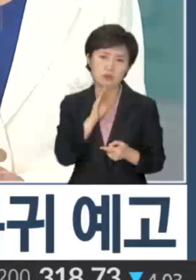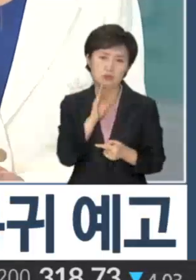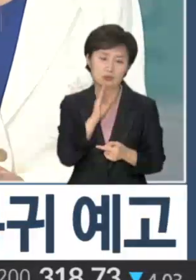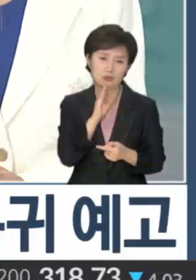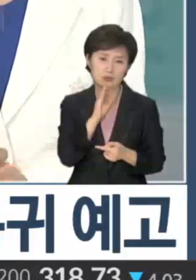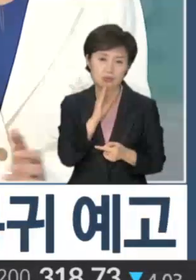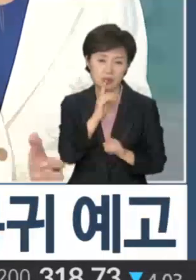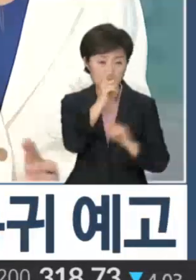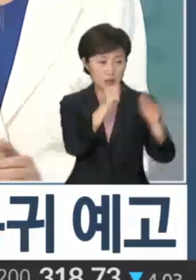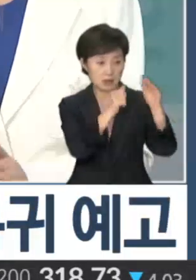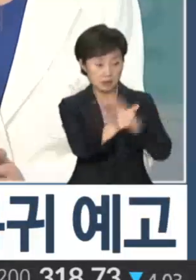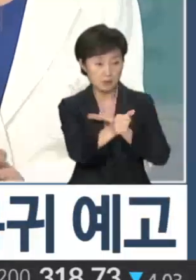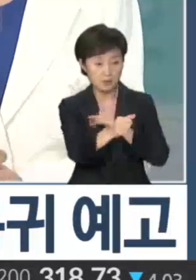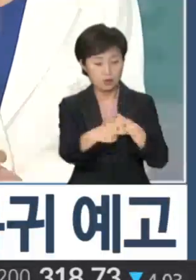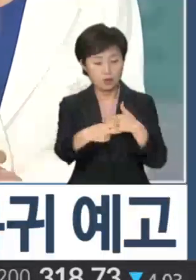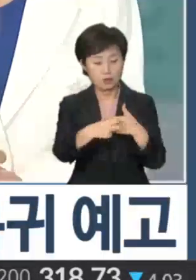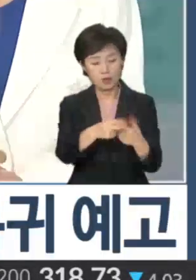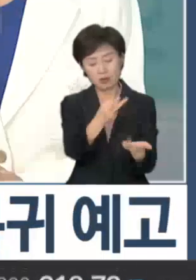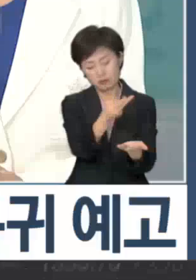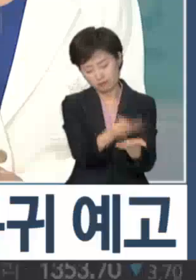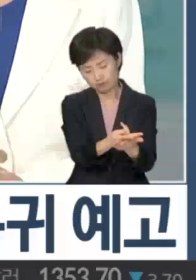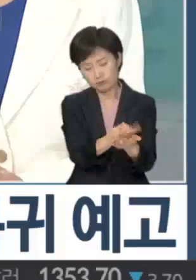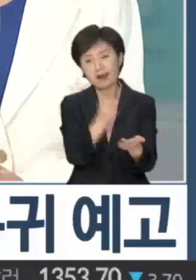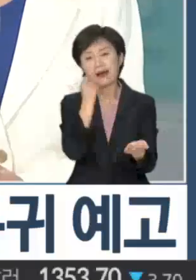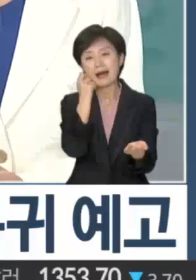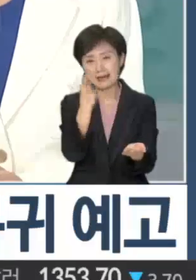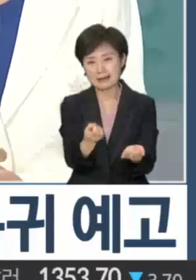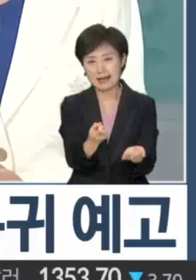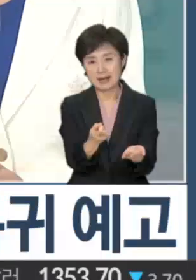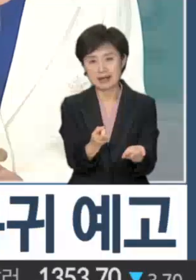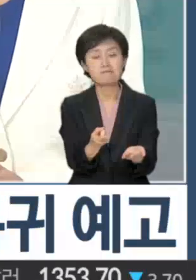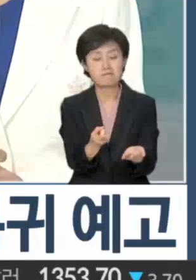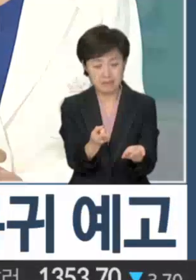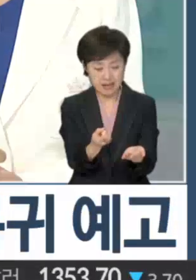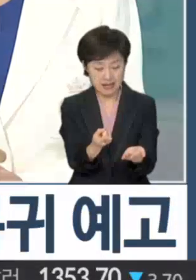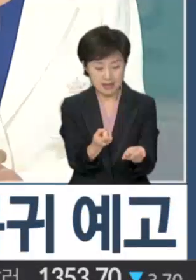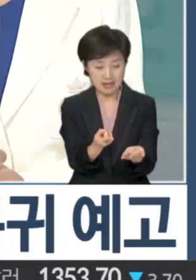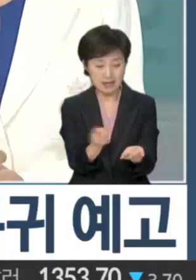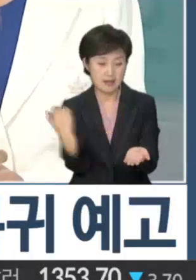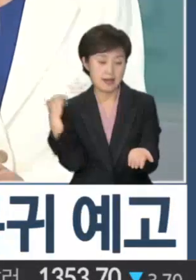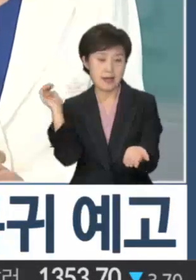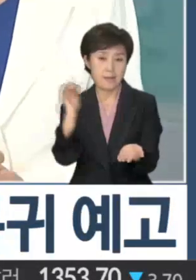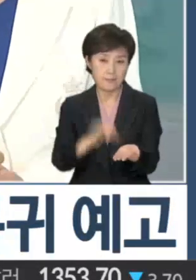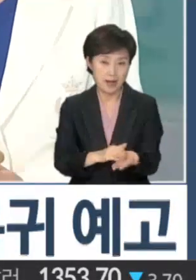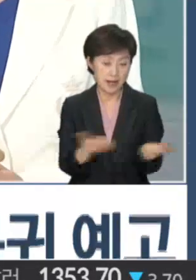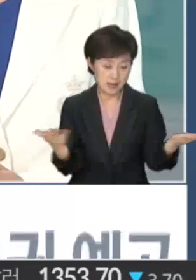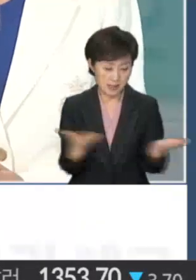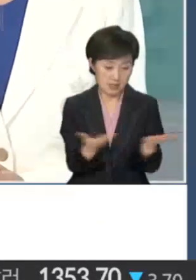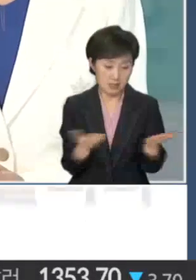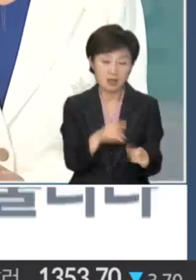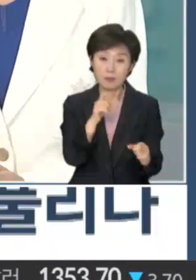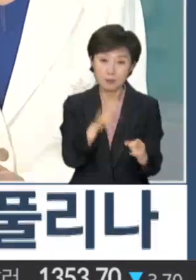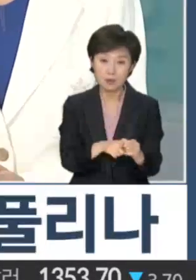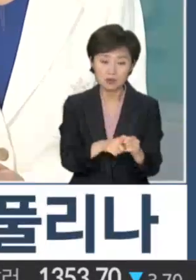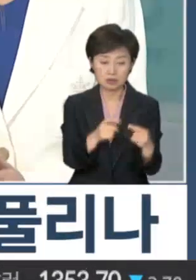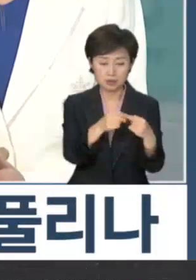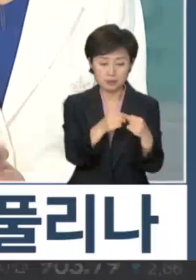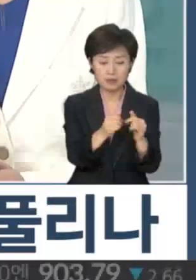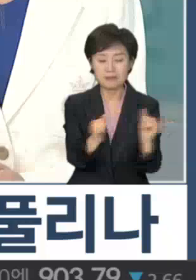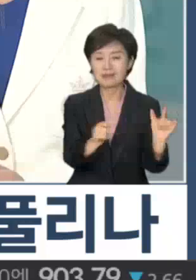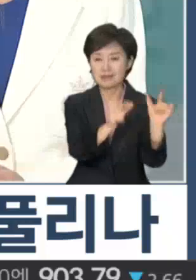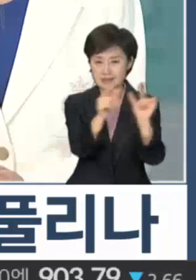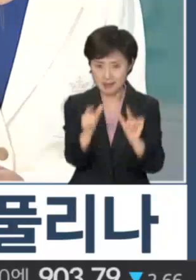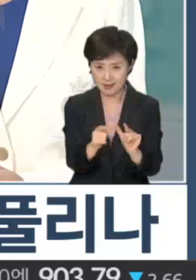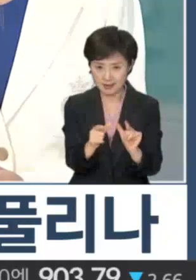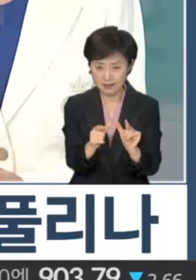대표 한 달여의 이 공백기를 끝내고 돌아오는 첫 일성은 민생이어야 되고 또 경제를